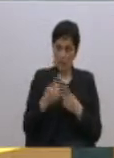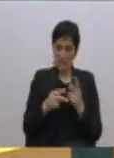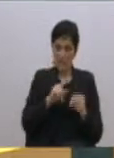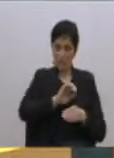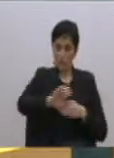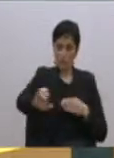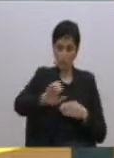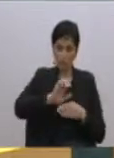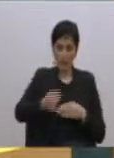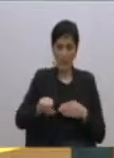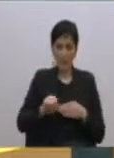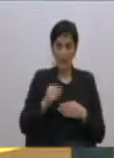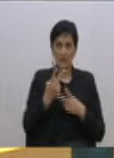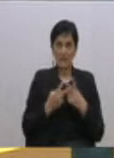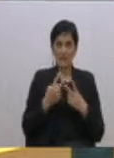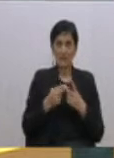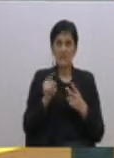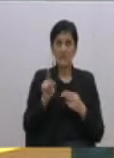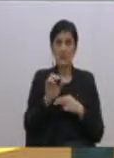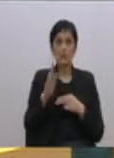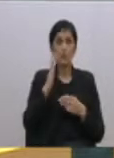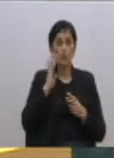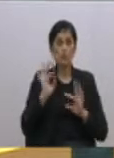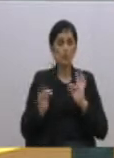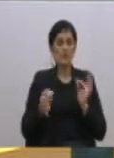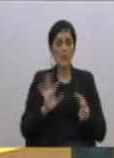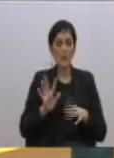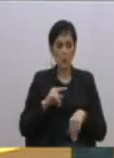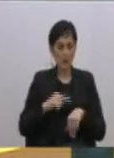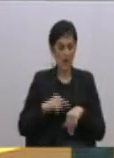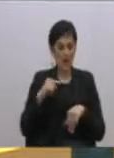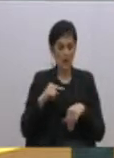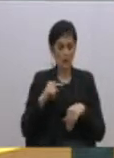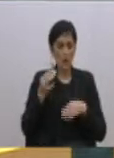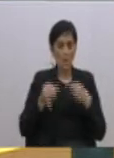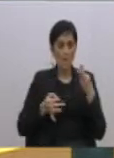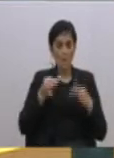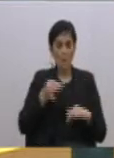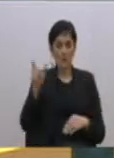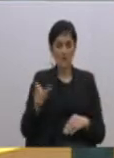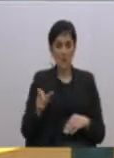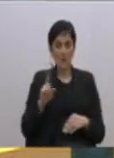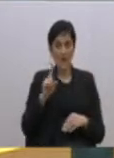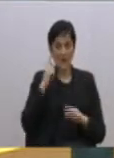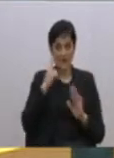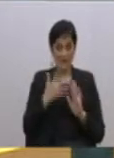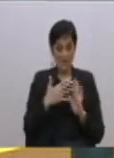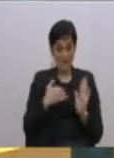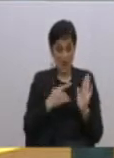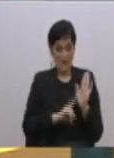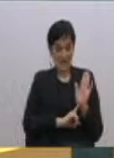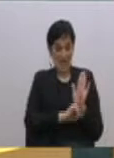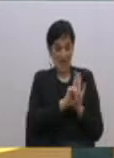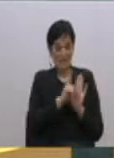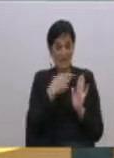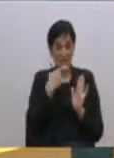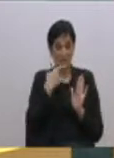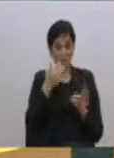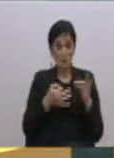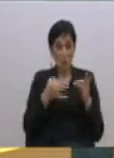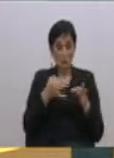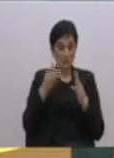ușebeni. Da cihe și ușebeni mu samartlebi zganstit. Pro mo samartlebi, im gagebi, tați mi tavi dan davidske mo samartlebi sau